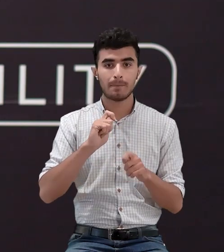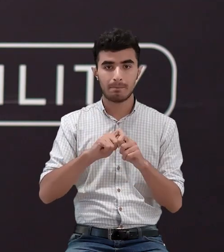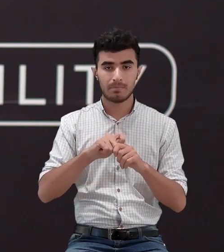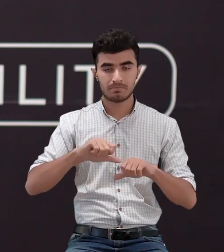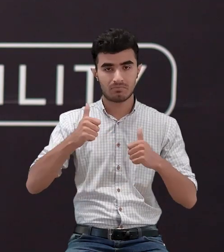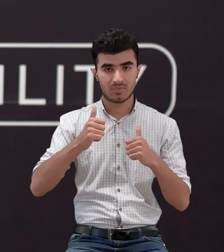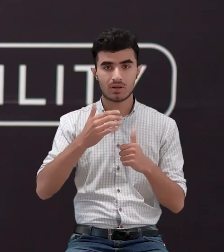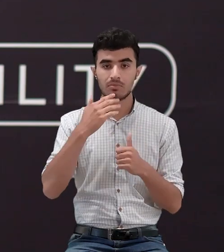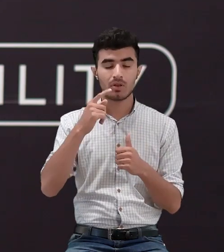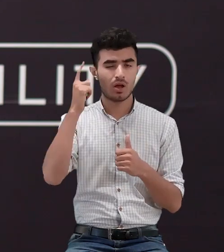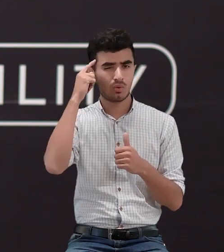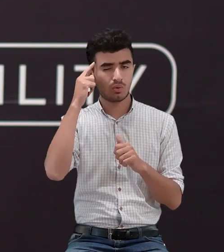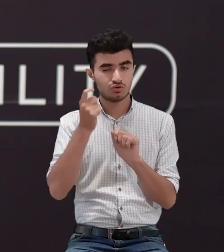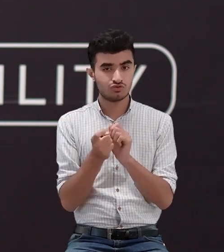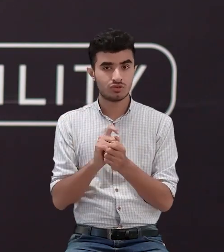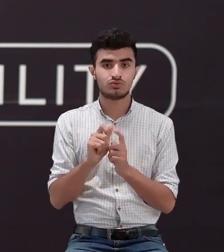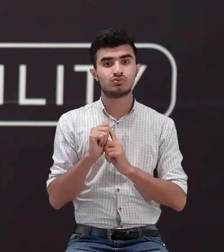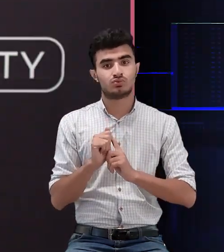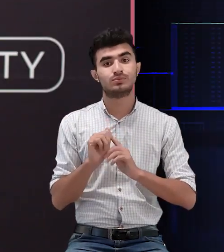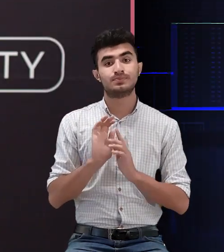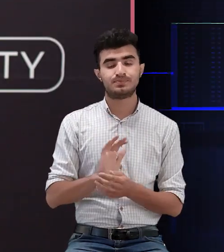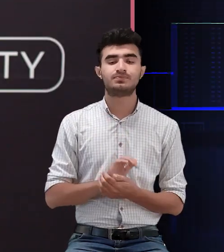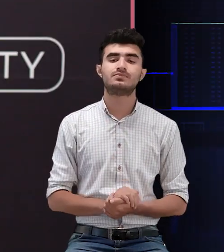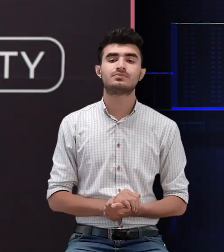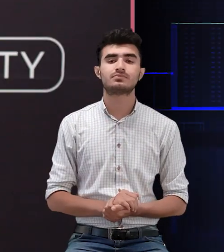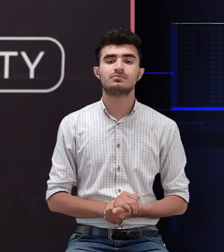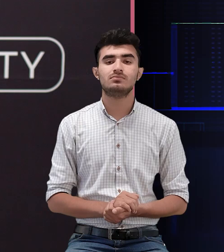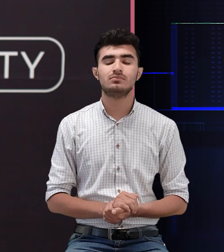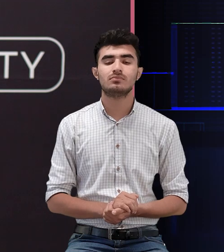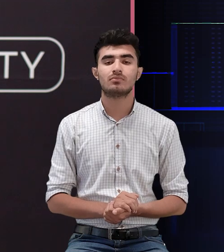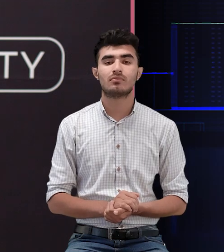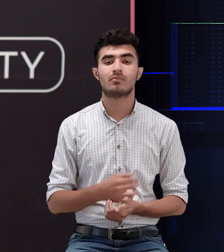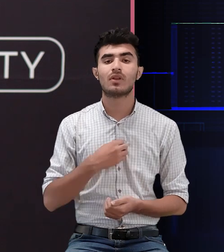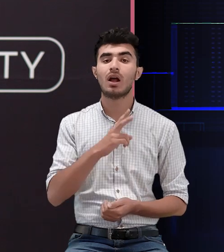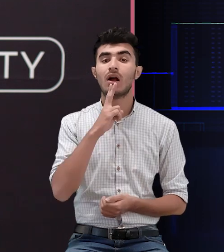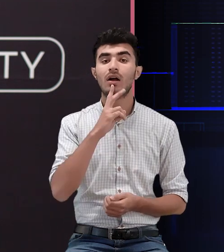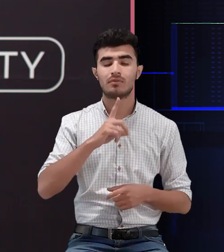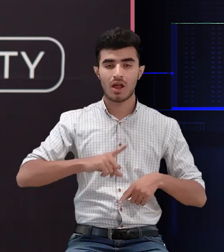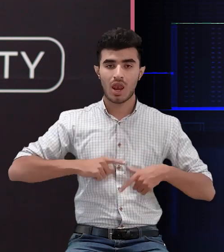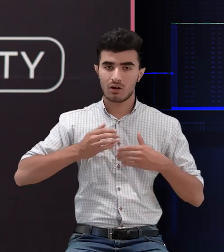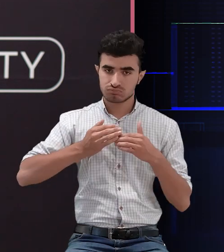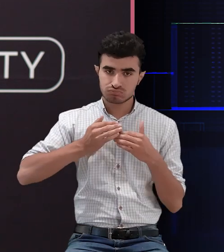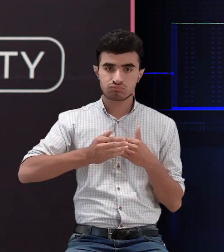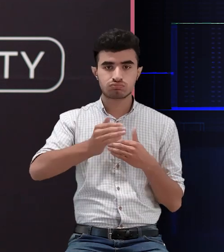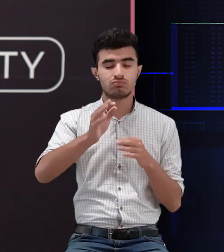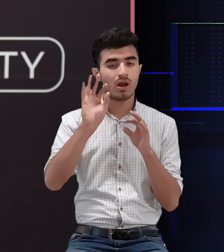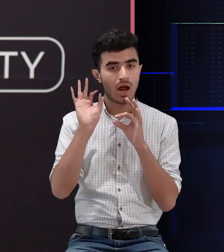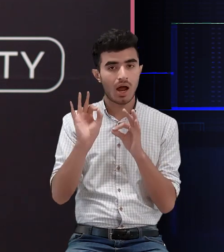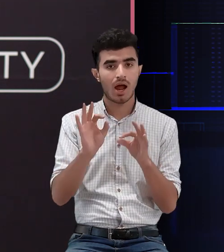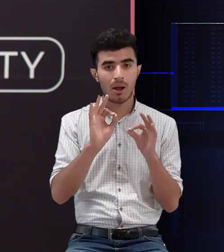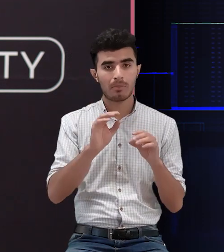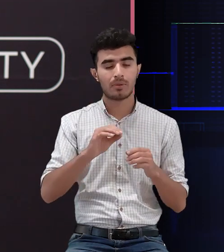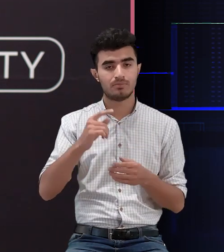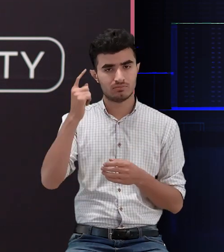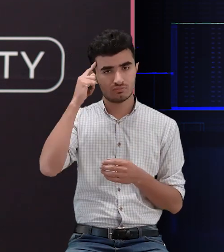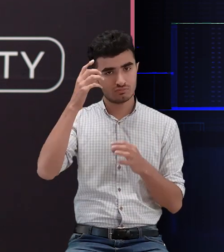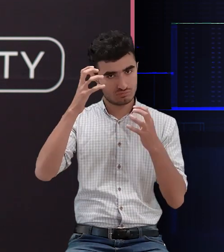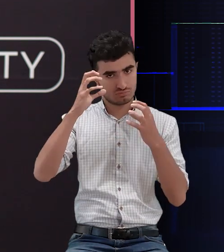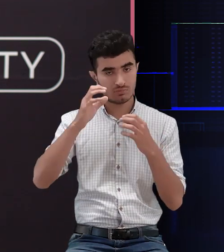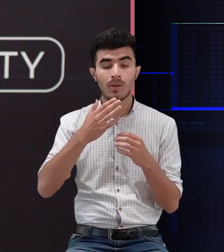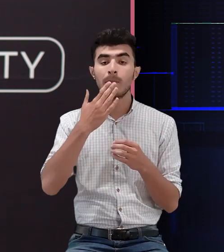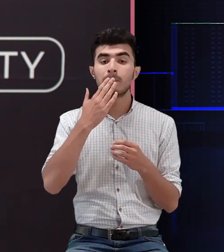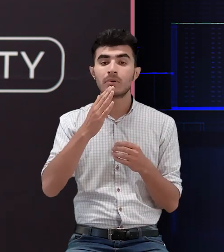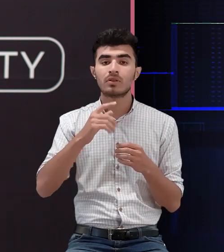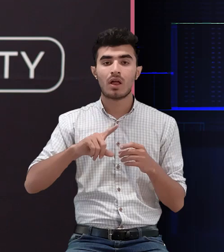ہمیں ضرورت ہے اپنے نظریے کو بدلنے کی. جب میں نے کہا کہ اٹس اے لائف لانگ کنڈیشن اور اے لائف لانگ وے آف بینگ, کہ